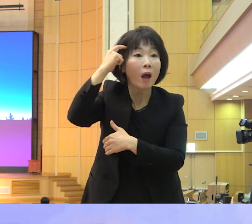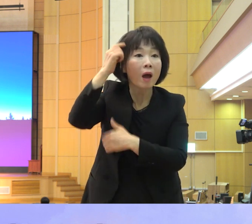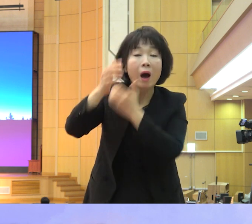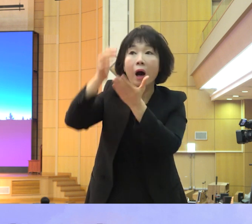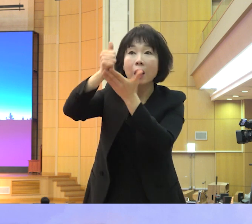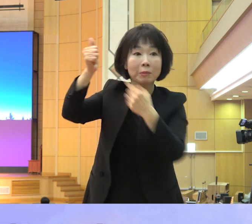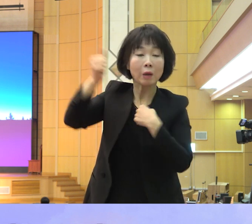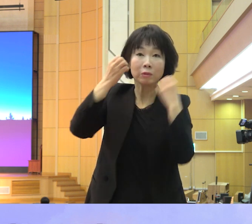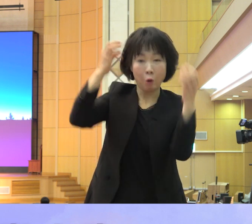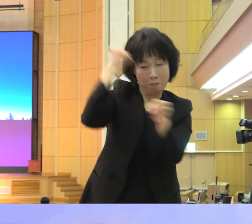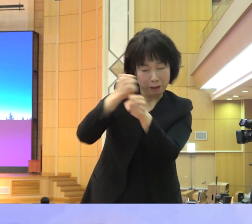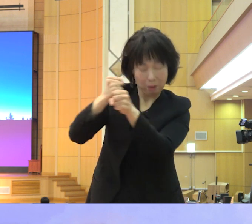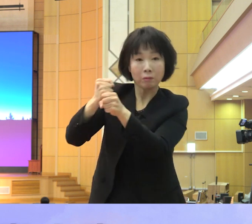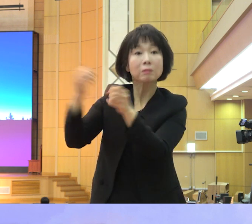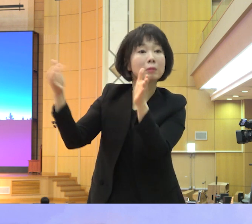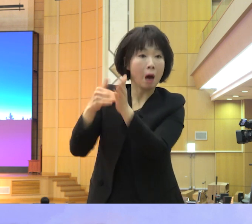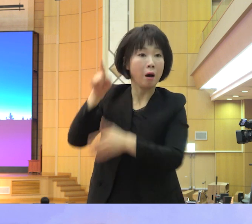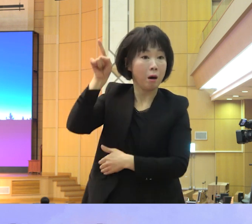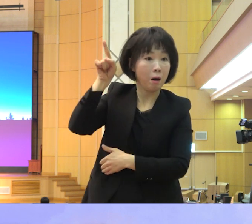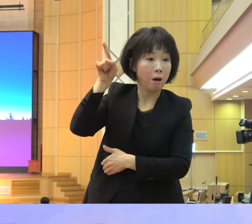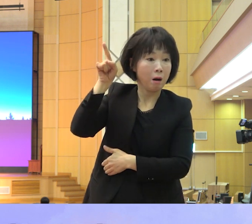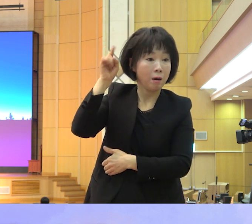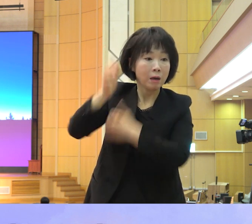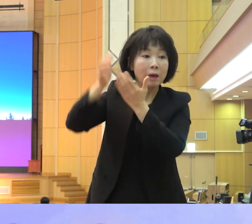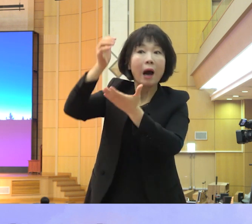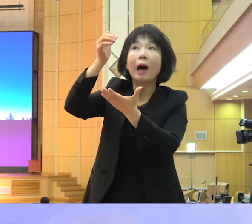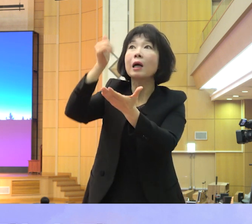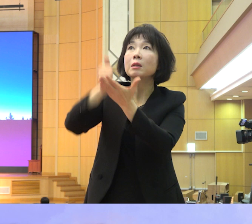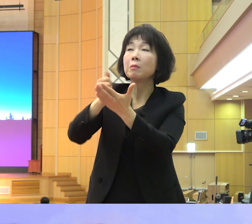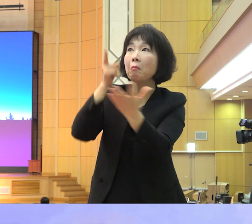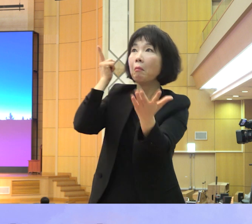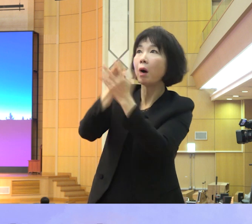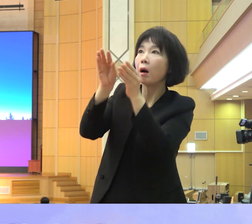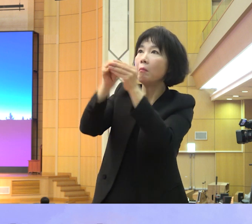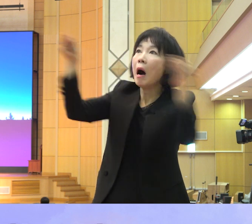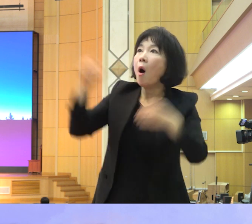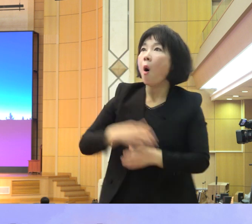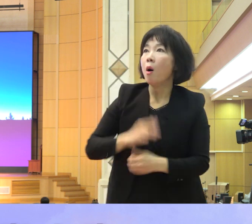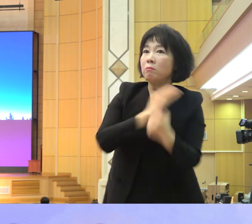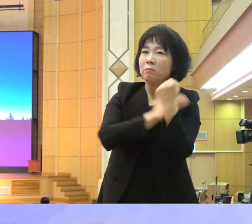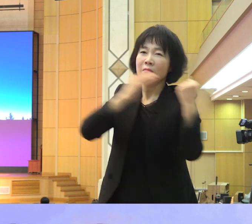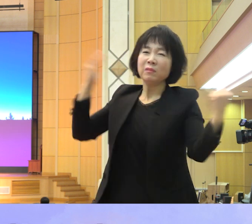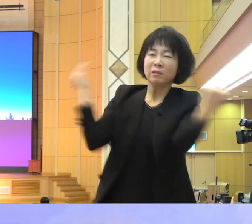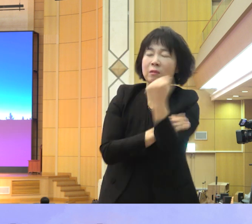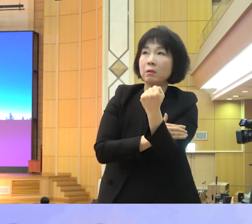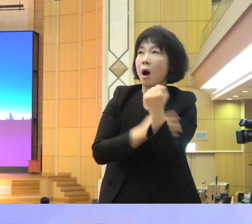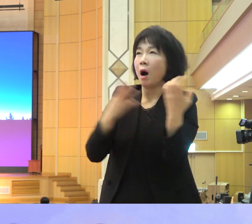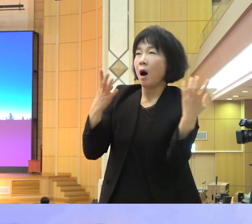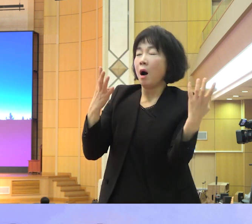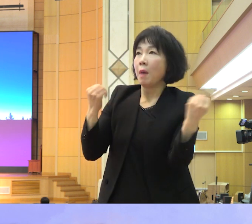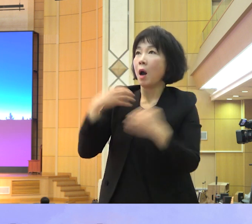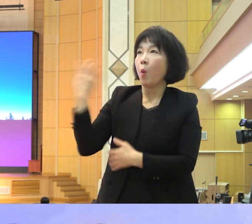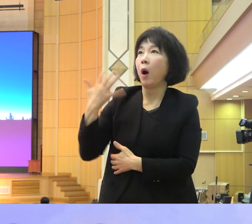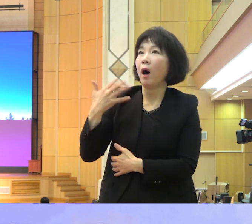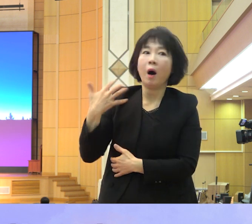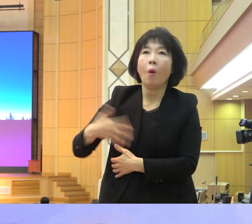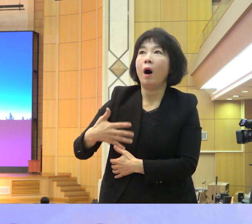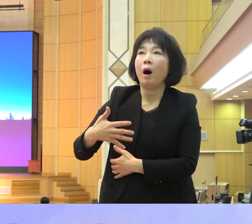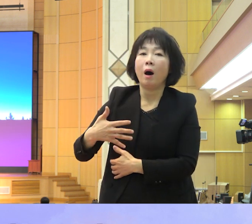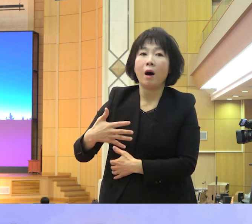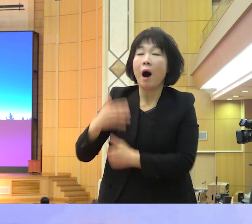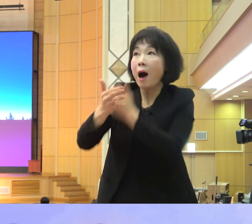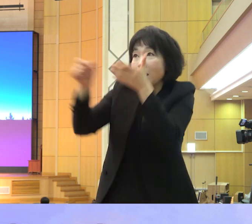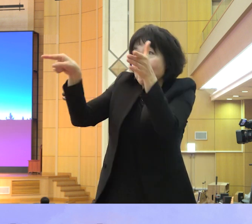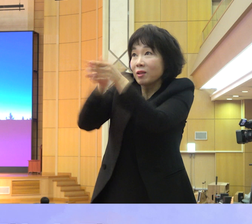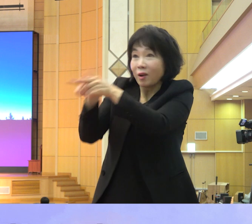나는 창조했다라고만 말하는 것이 아니라 바로 하나님은 능력의 하나님이요, 그러므로 그 하나님을 믿음으로써 모든 사람들은 복